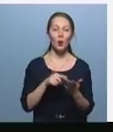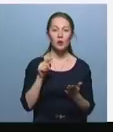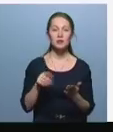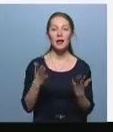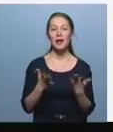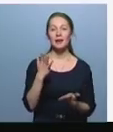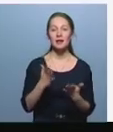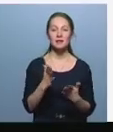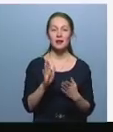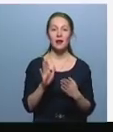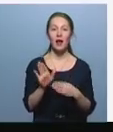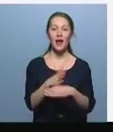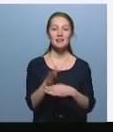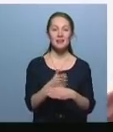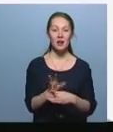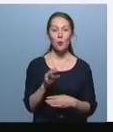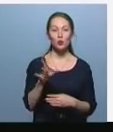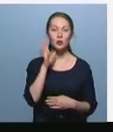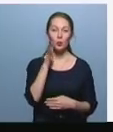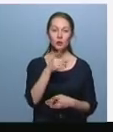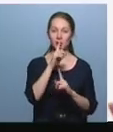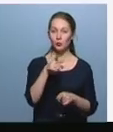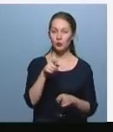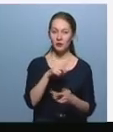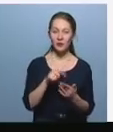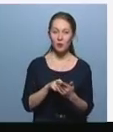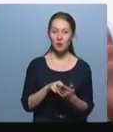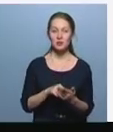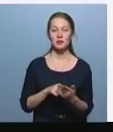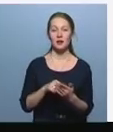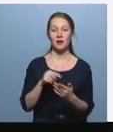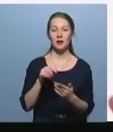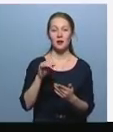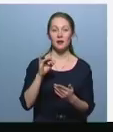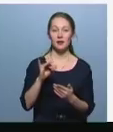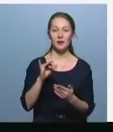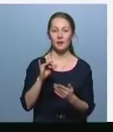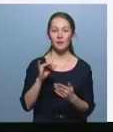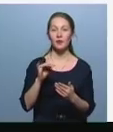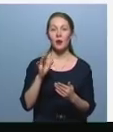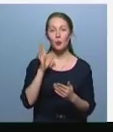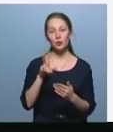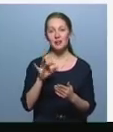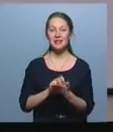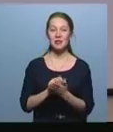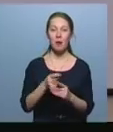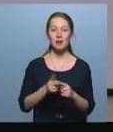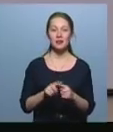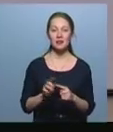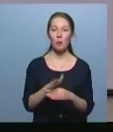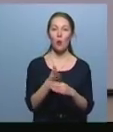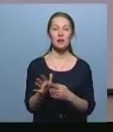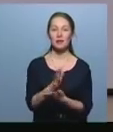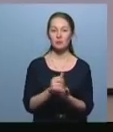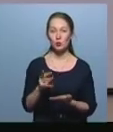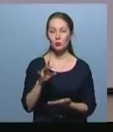раздельный мусор как-то будет организован или нет, какая-то у населения будет мотивация заниматься раздельным сбором мусора? На